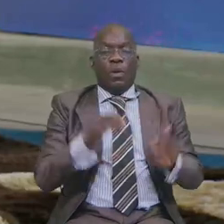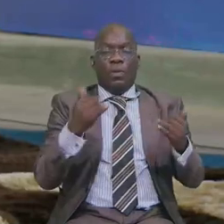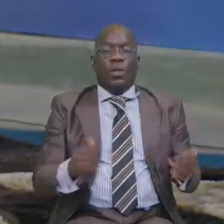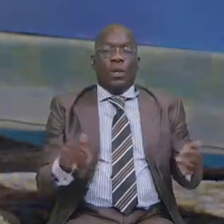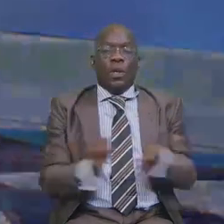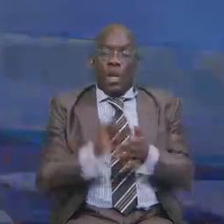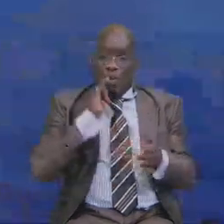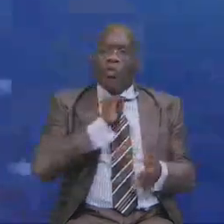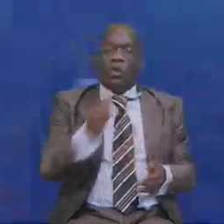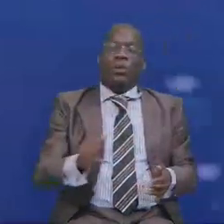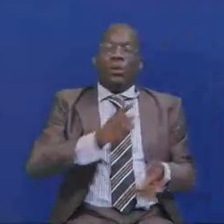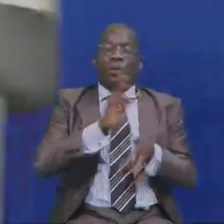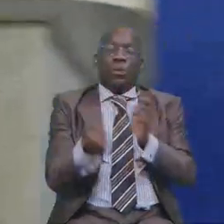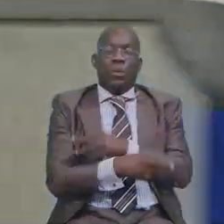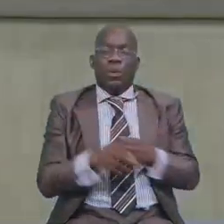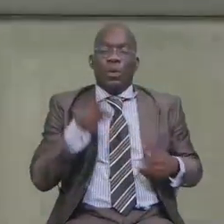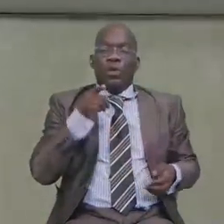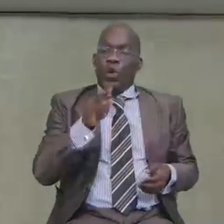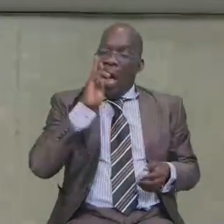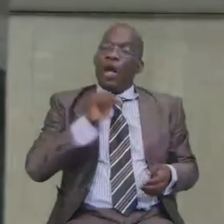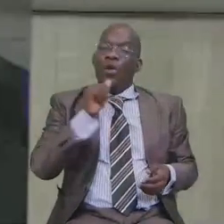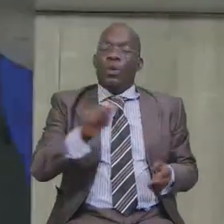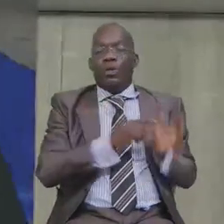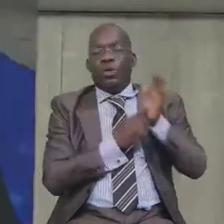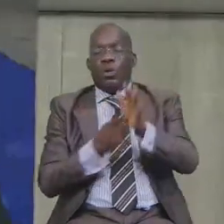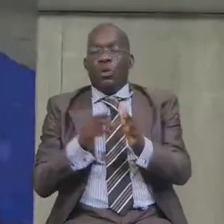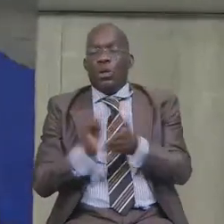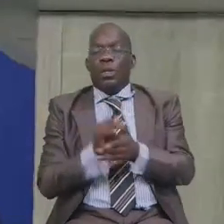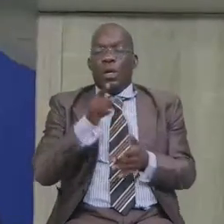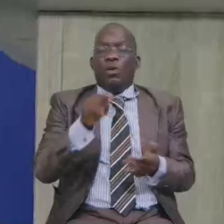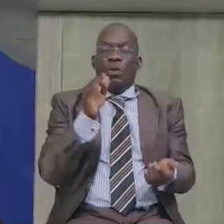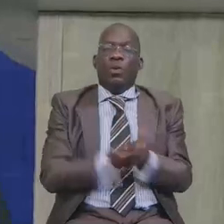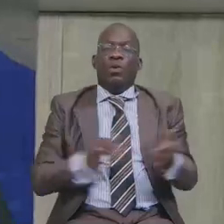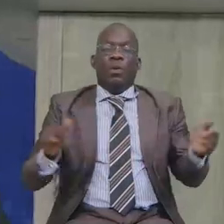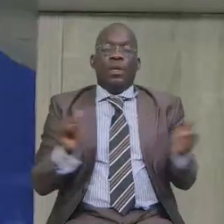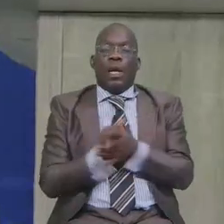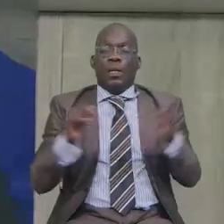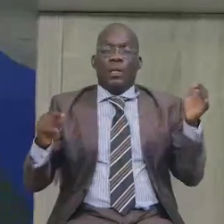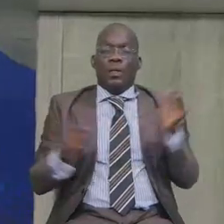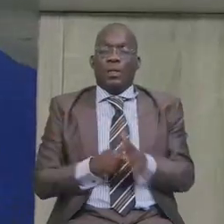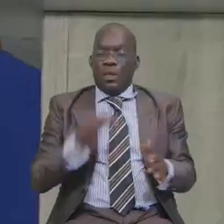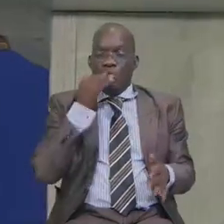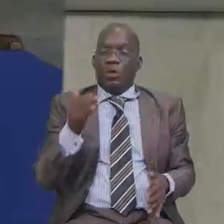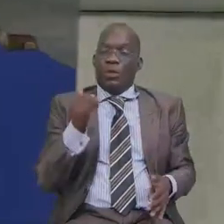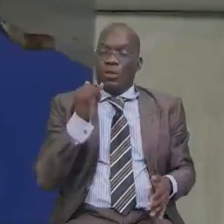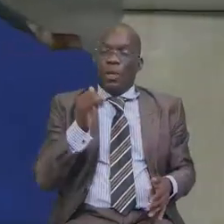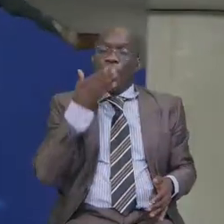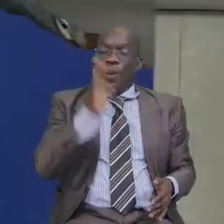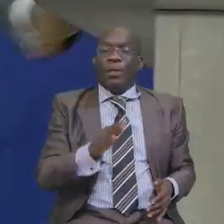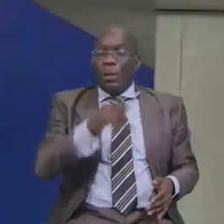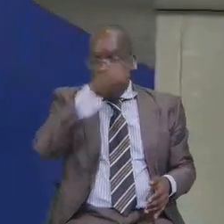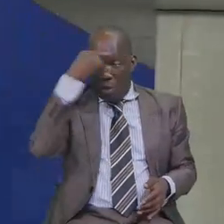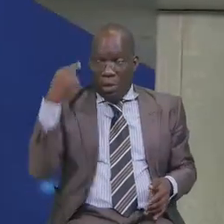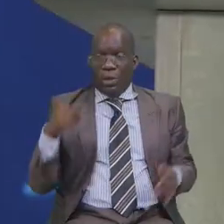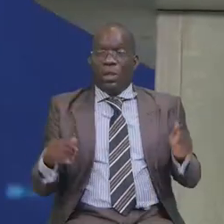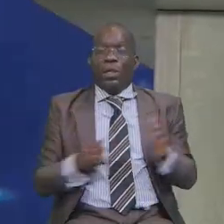repentance. Tu ne montres pas que tu crois que ceci est mauvais. Et parce que